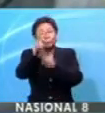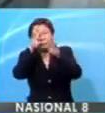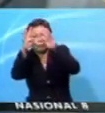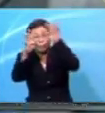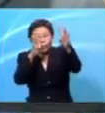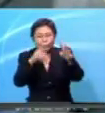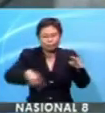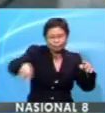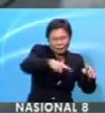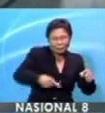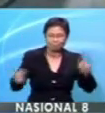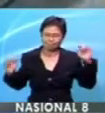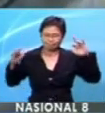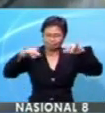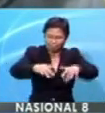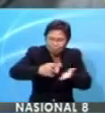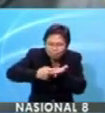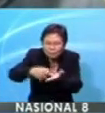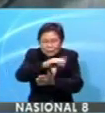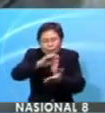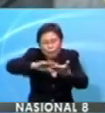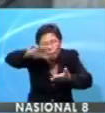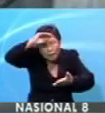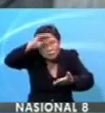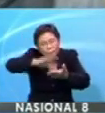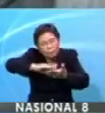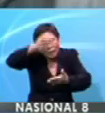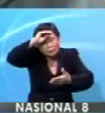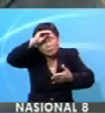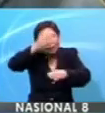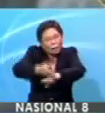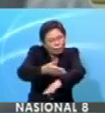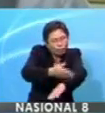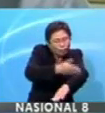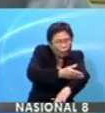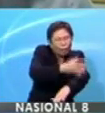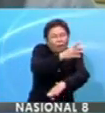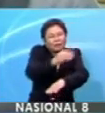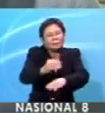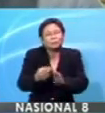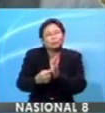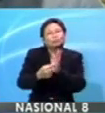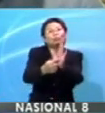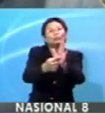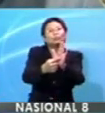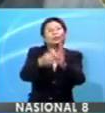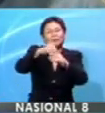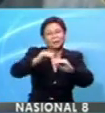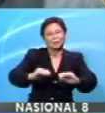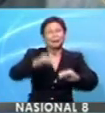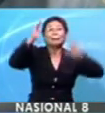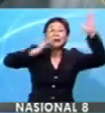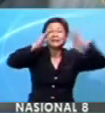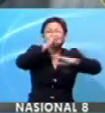untuk berbincang dan juga mempelajari serta memperbaiki ciptaan mereka dan mengetengahkannya bukan sahaja di peringkat